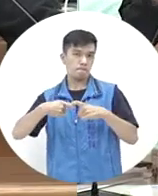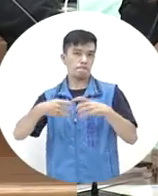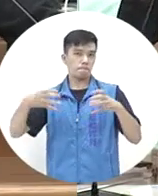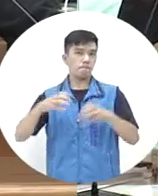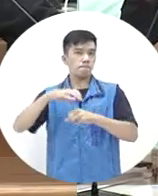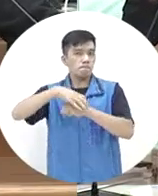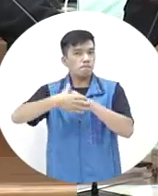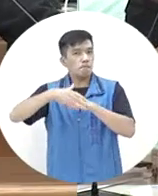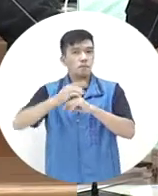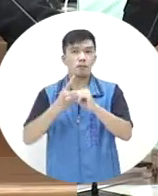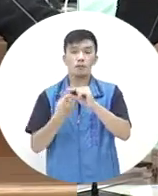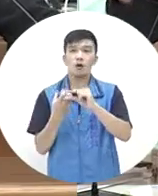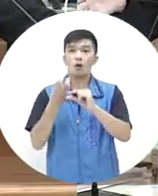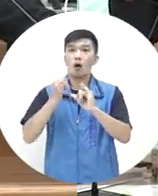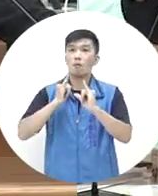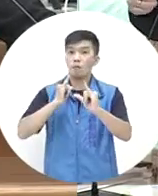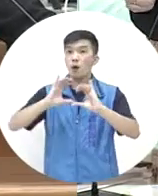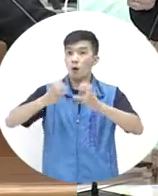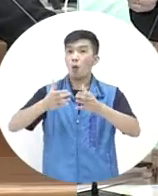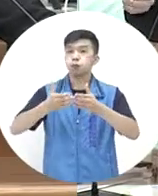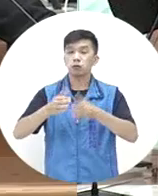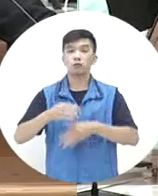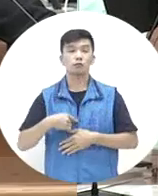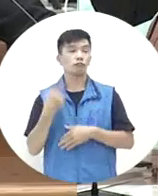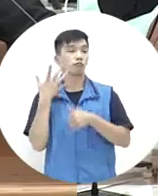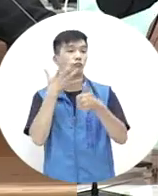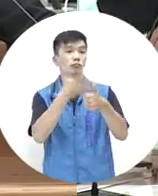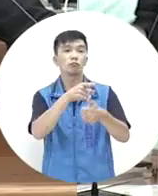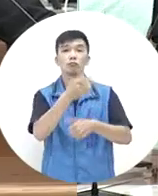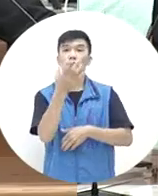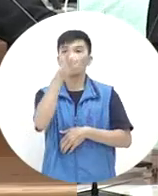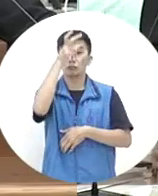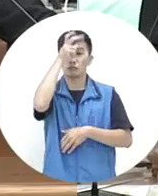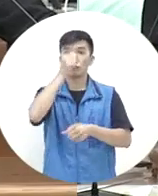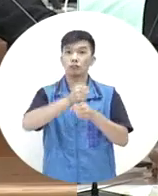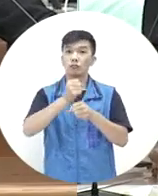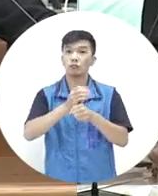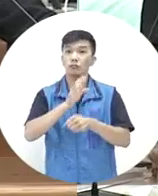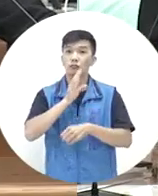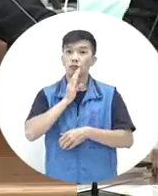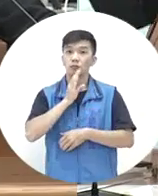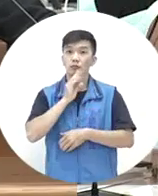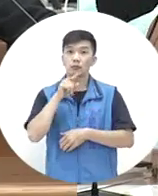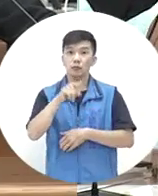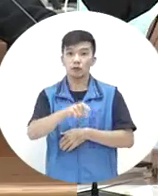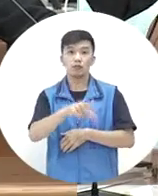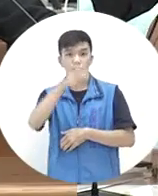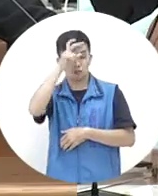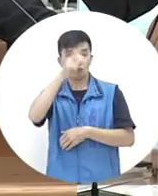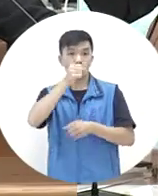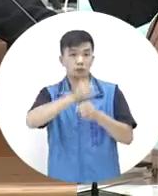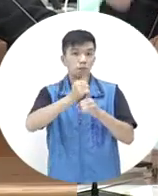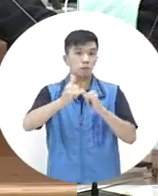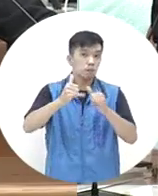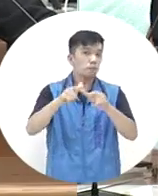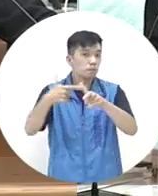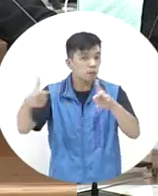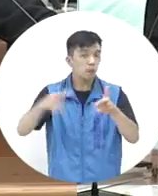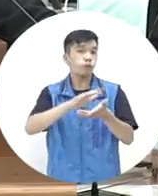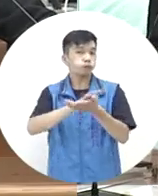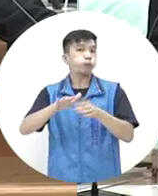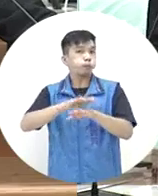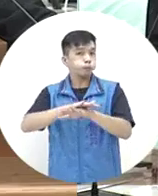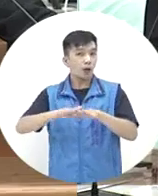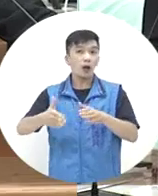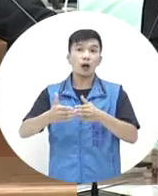中华民国。 那我的意思是说，您是警察出身， 对， 除暴安良是一生的志业， 对， 除暴安良才能够安居乐业嘛，